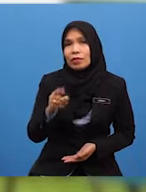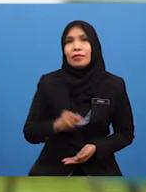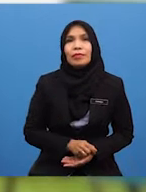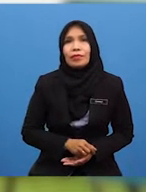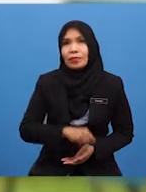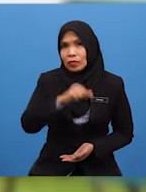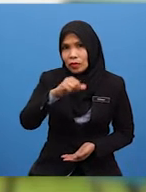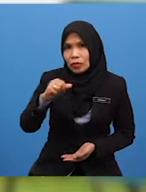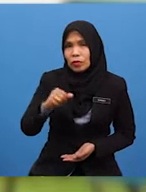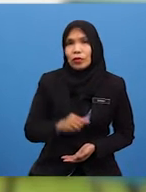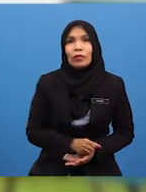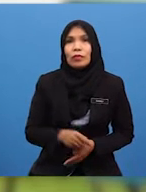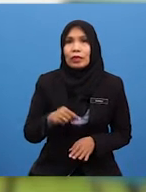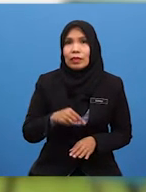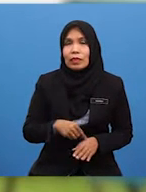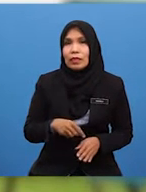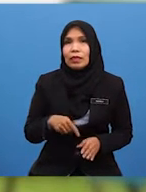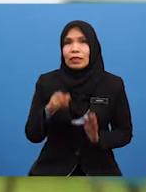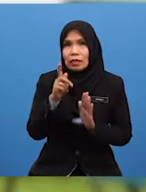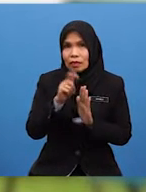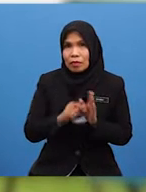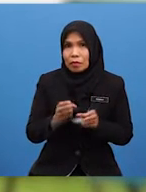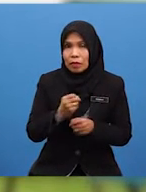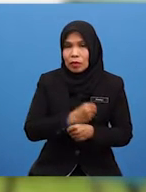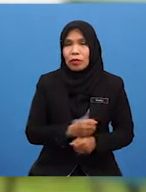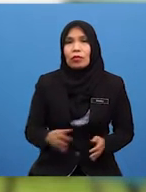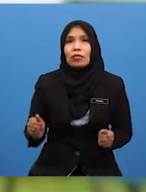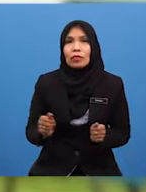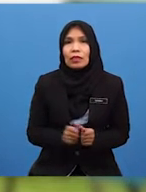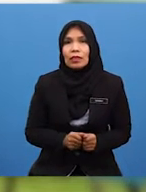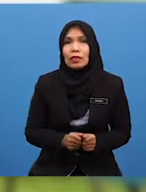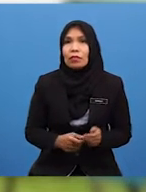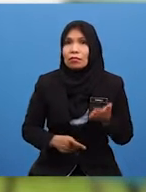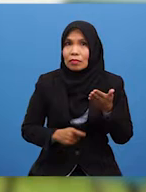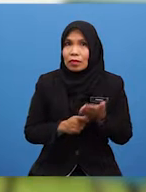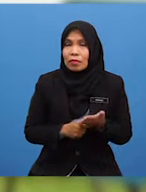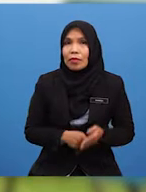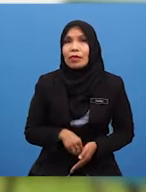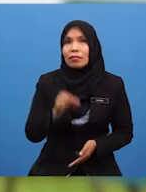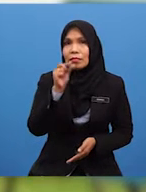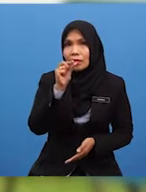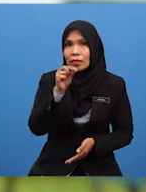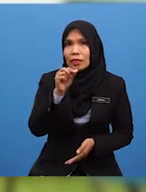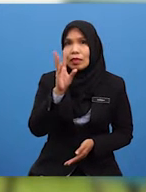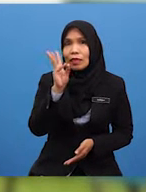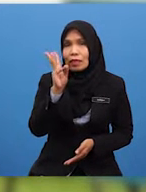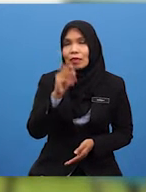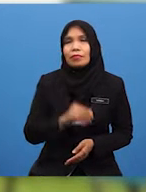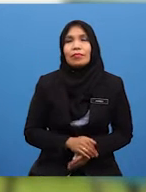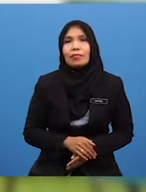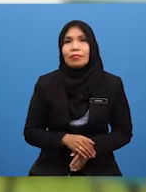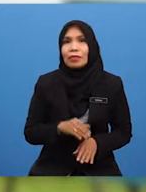Huruf-huruf ini terbentuk dengan menambah titik 6 pada huruf